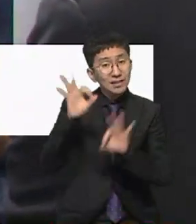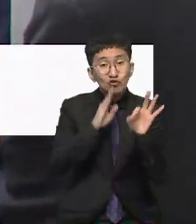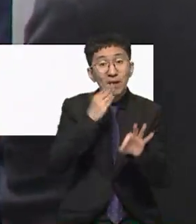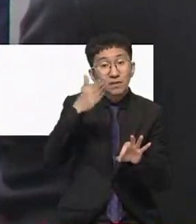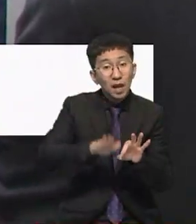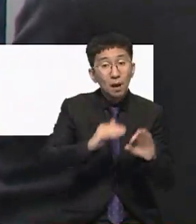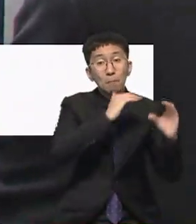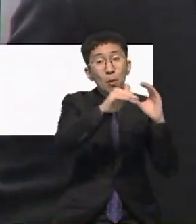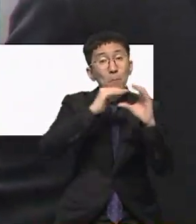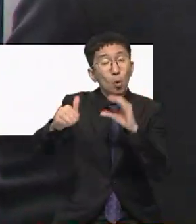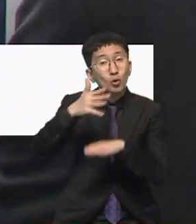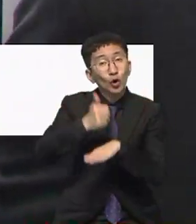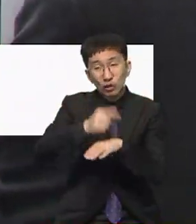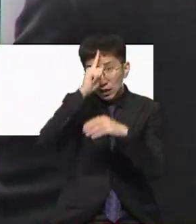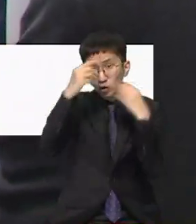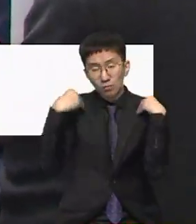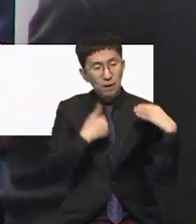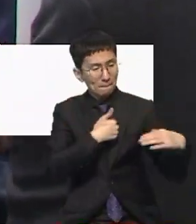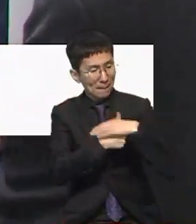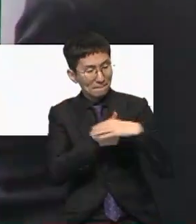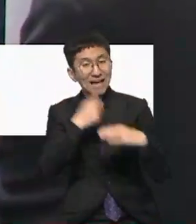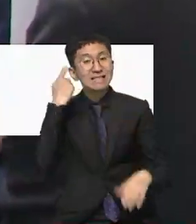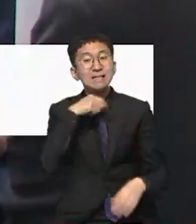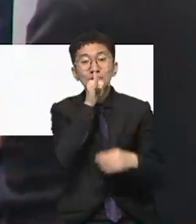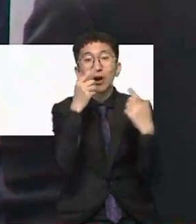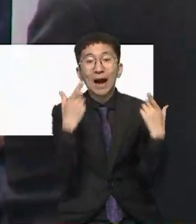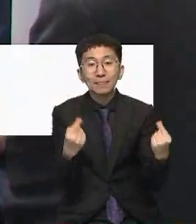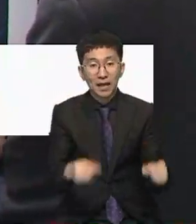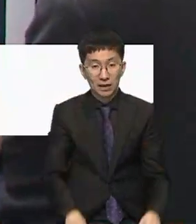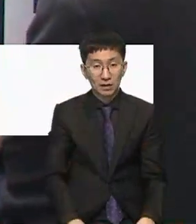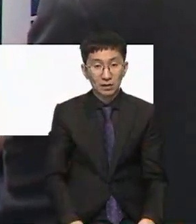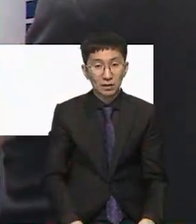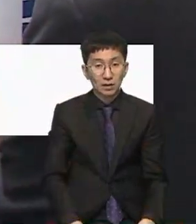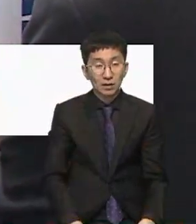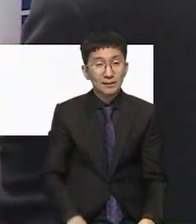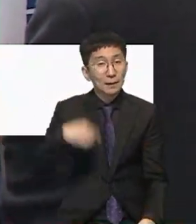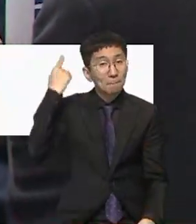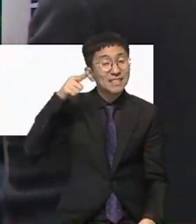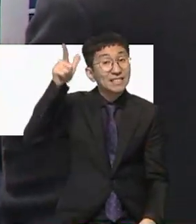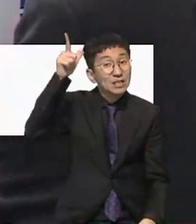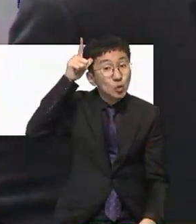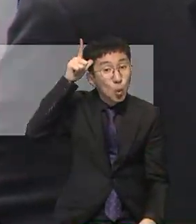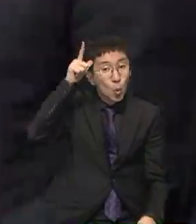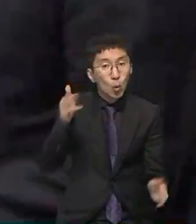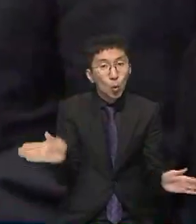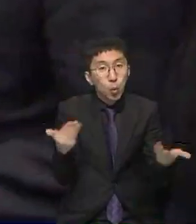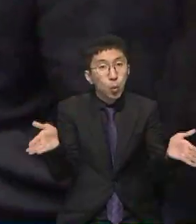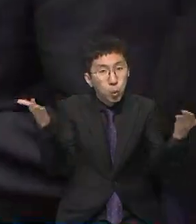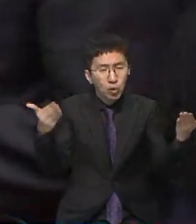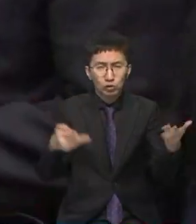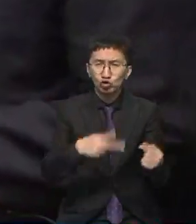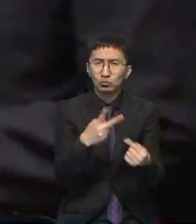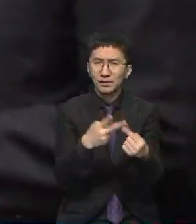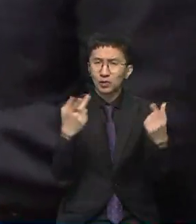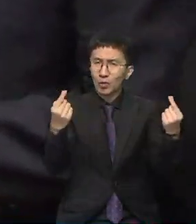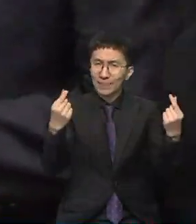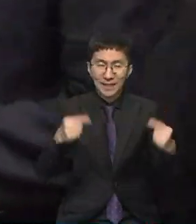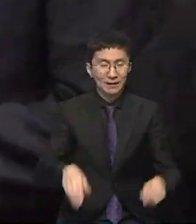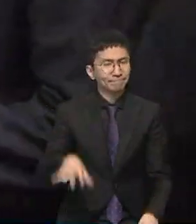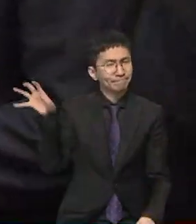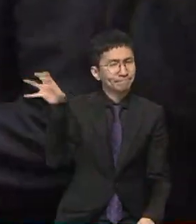흔들어보려는 속셈입니다. 제2의 광우병 선동입니다. 국민의힘은 내일